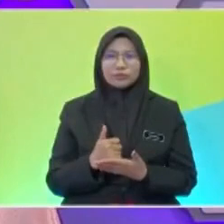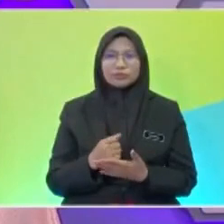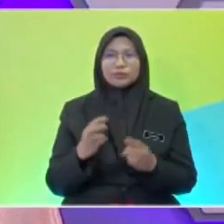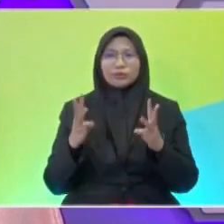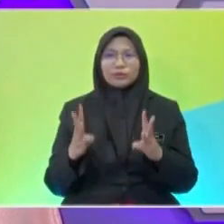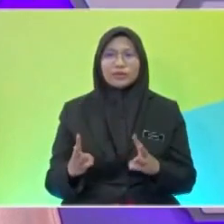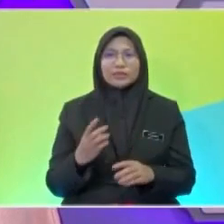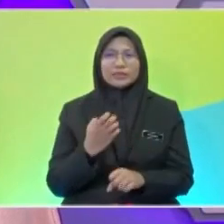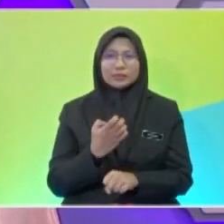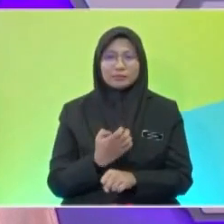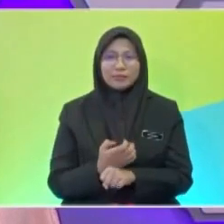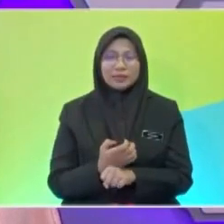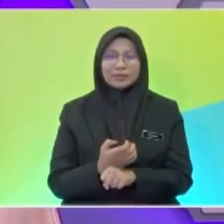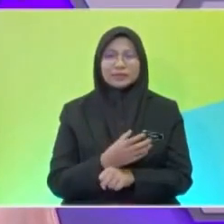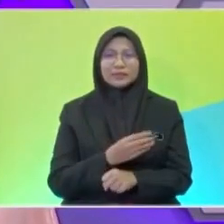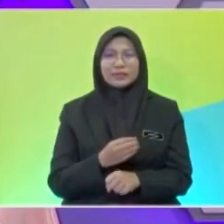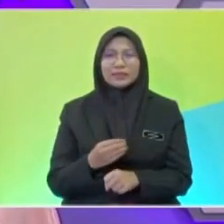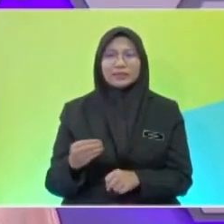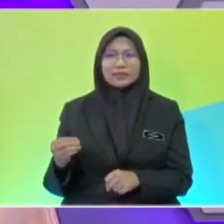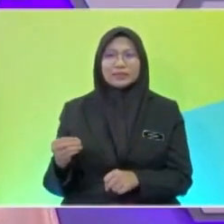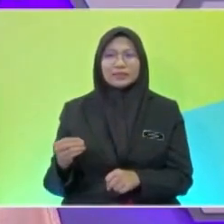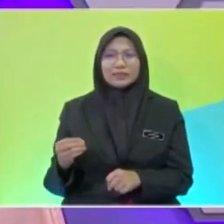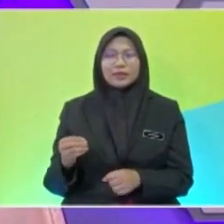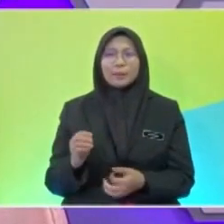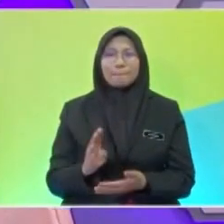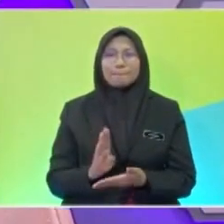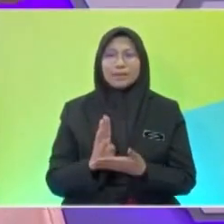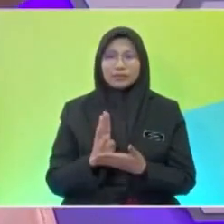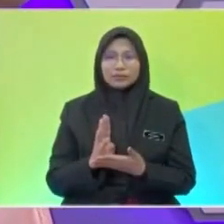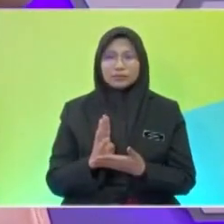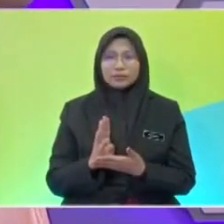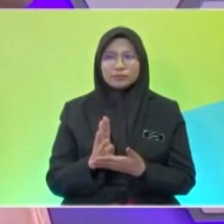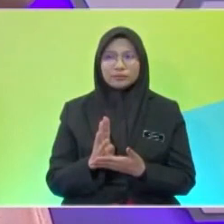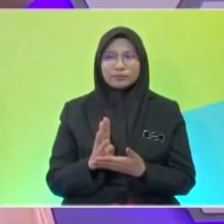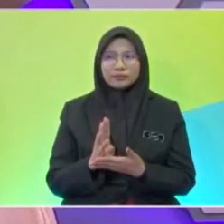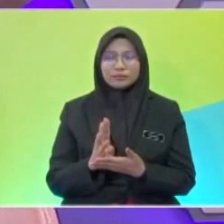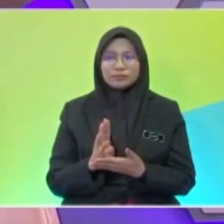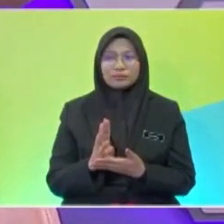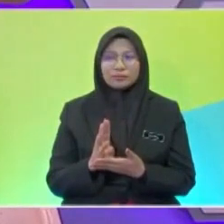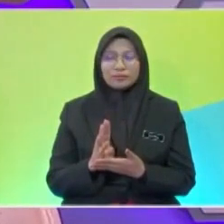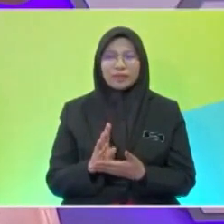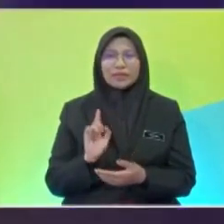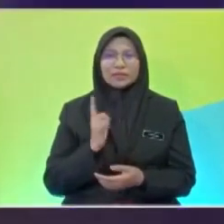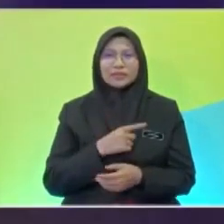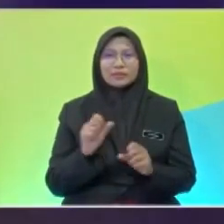penjaga permukaannya dan sebetulnya kita boleh melakukan demahan kita boleh melakukan